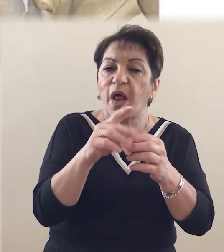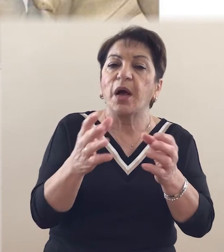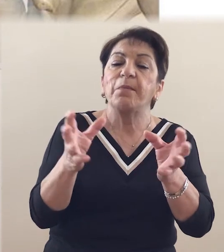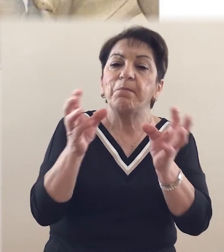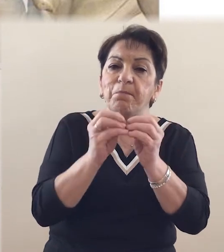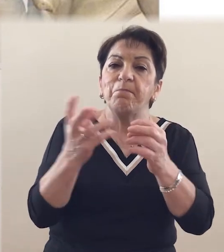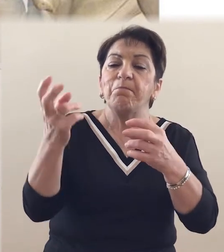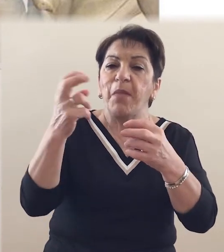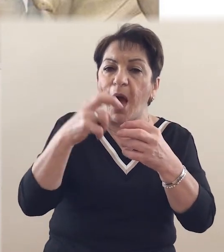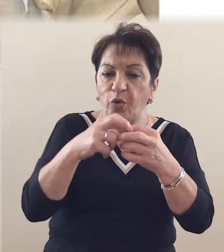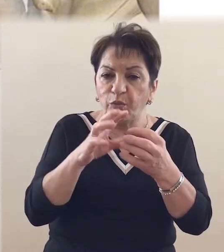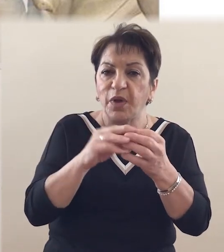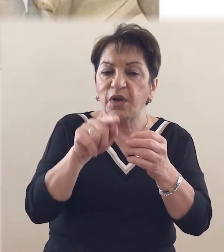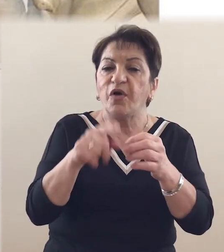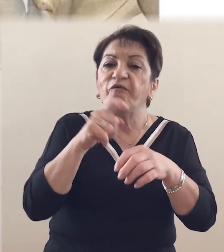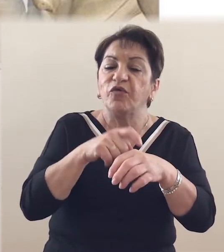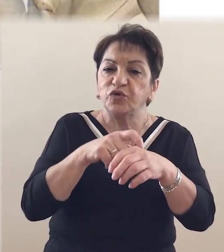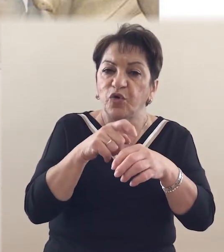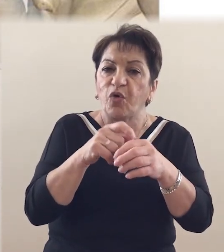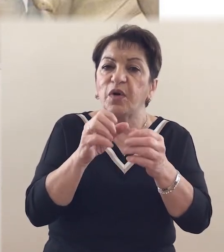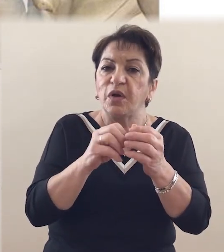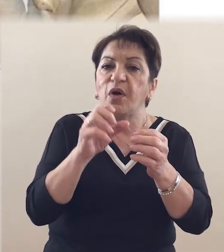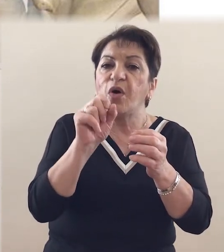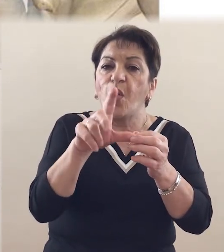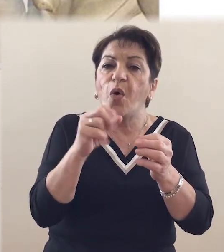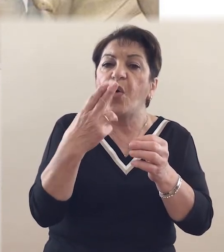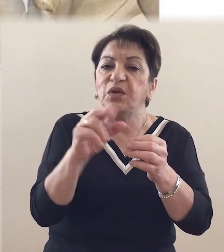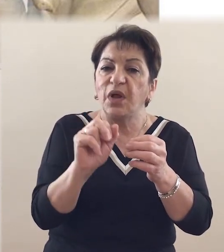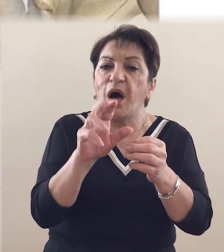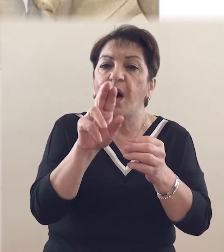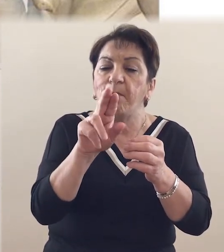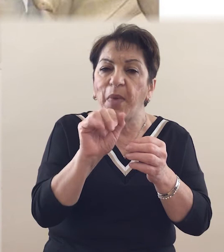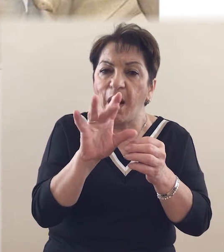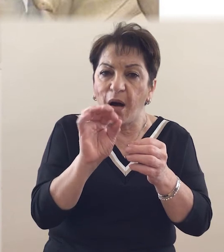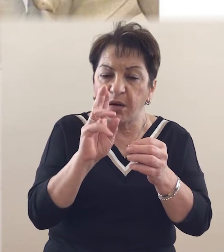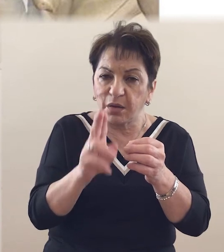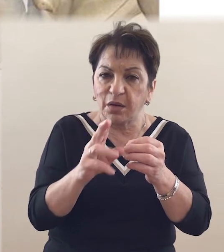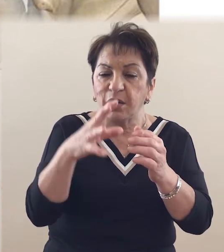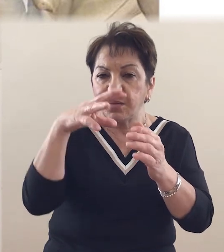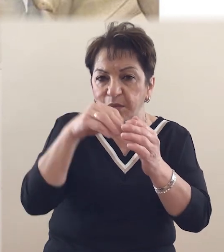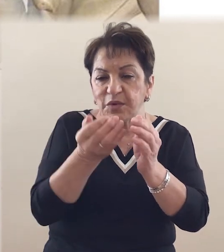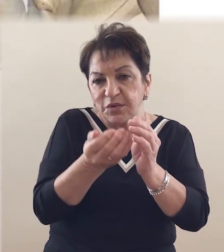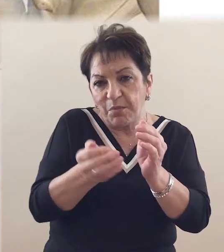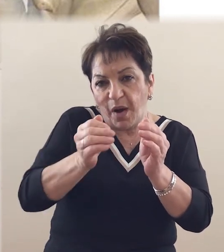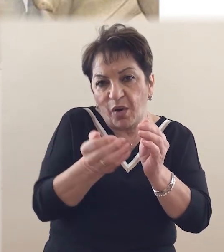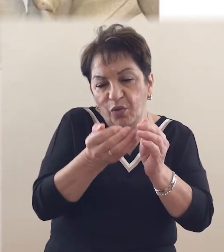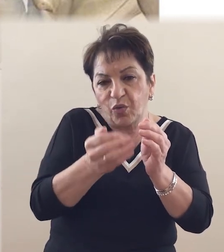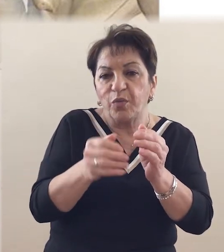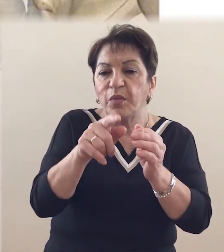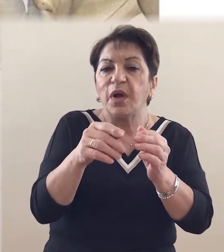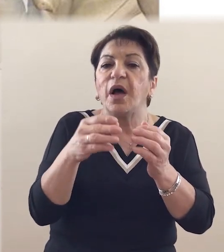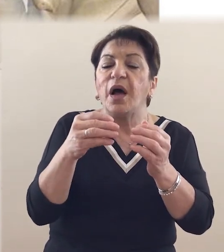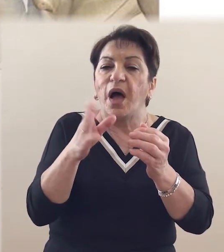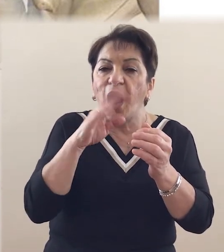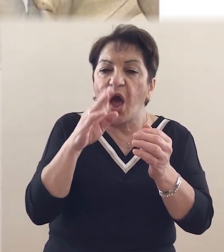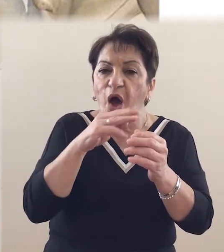Ինչպես նաեւ այս ոսկրերը շրջապատված են հոդապարկով։ Հոդապարկի ներքին մակերեսում առաջանում է հատուկ հեղուկ,